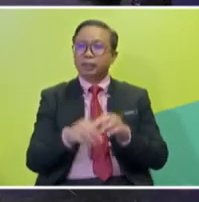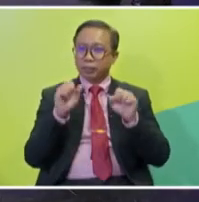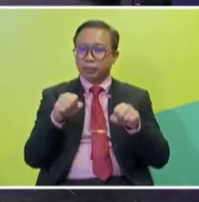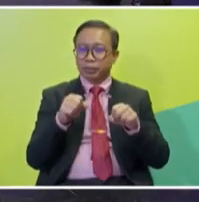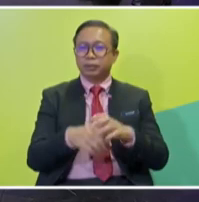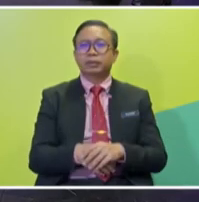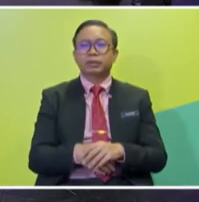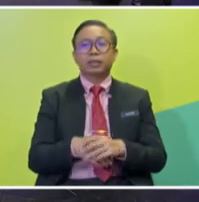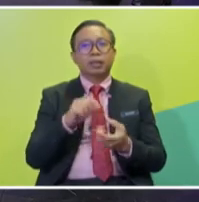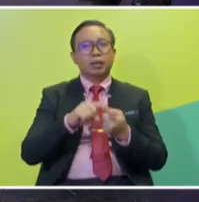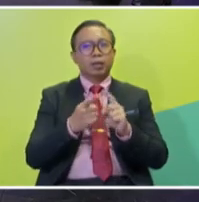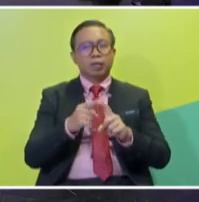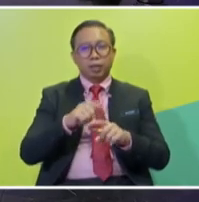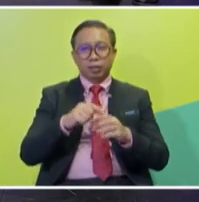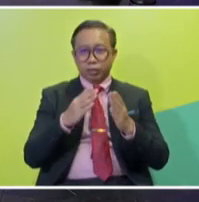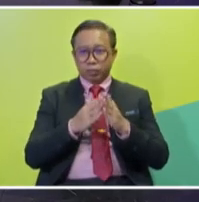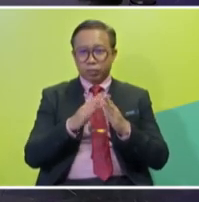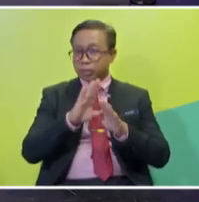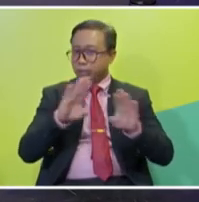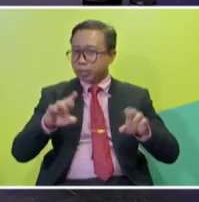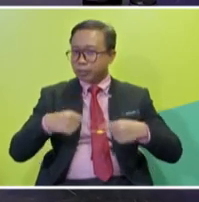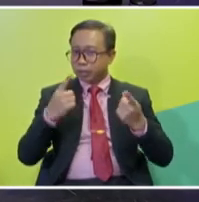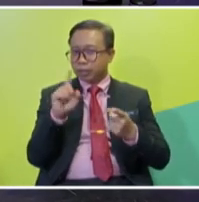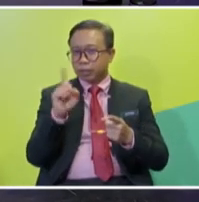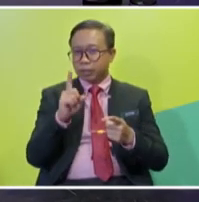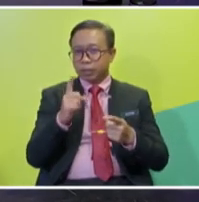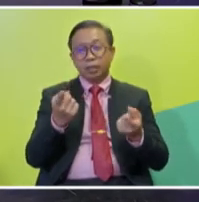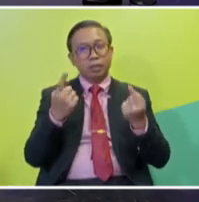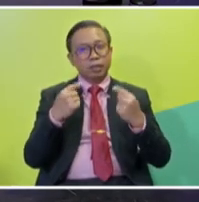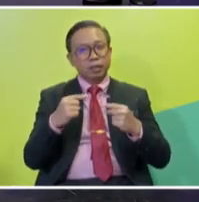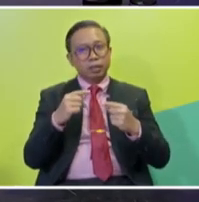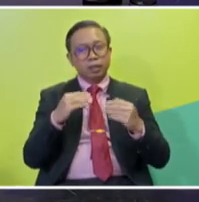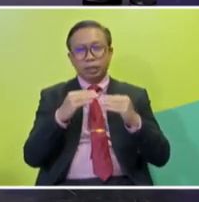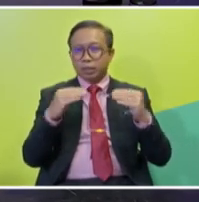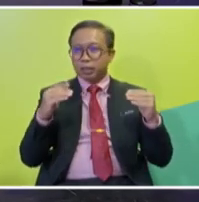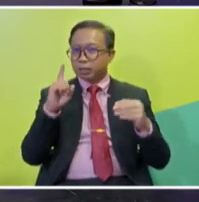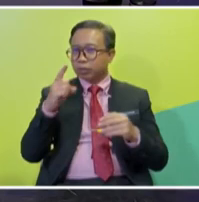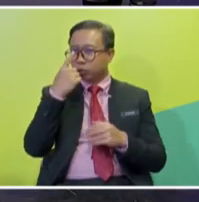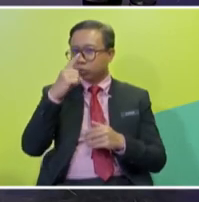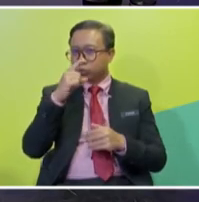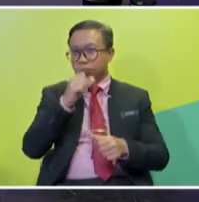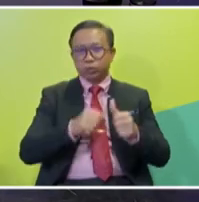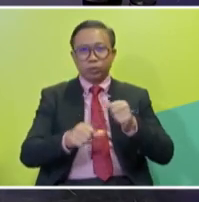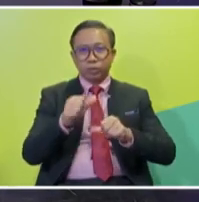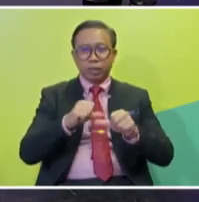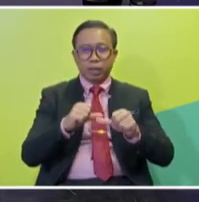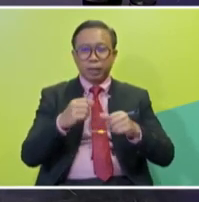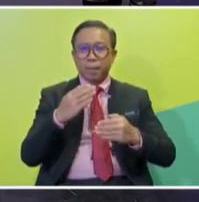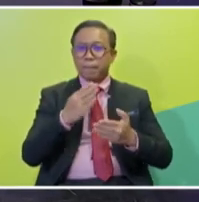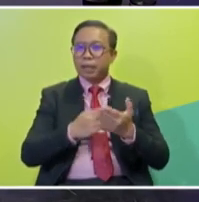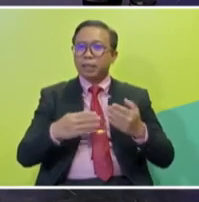kepada kawan-kawan di rumah murid-muri jangan kemana-mana kembali lagi ke slot tahap 1 untuk mata pelajaran sains Bahagia